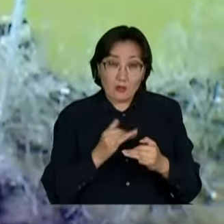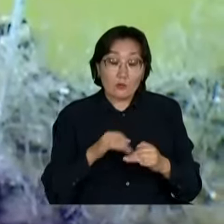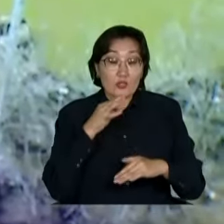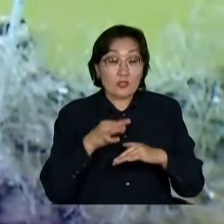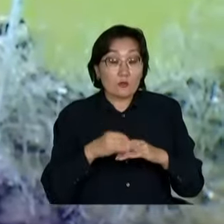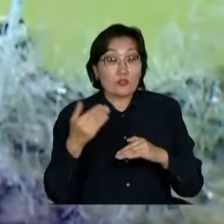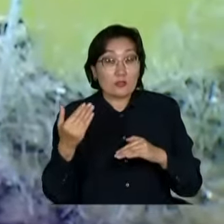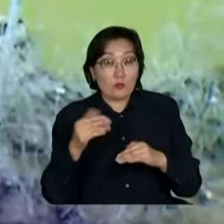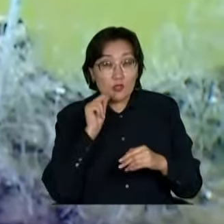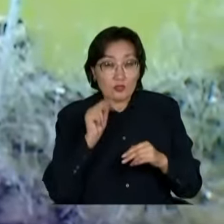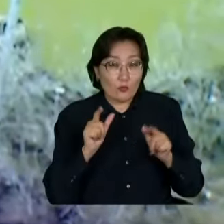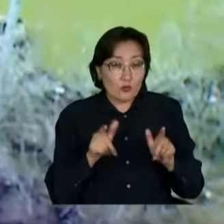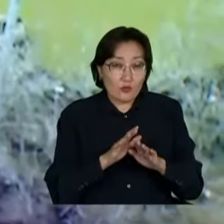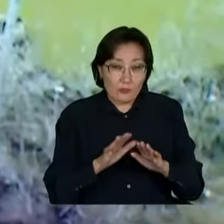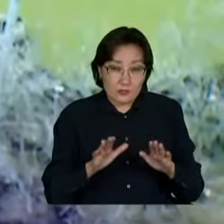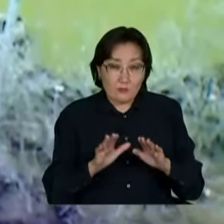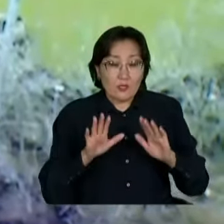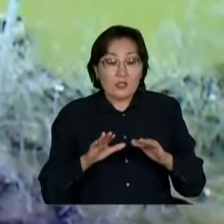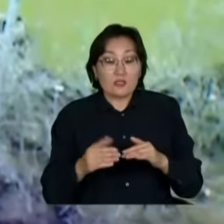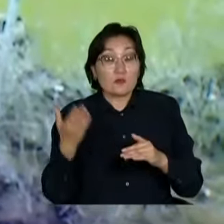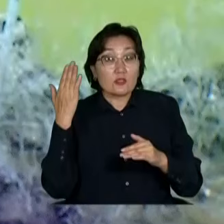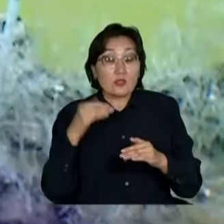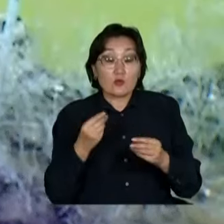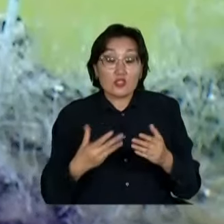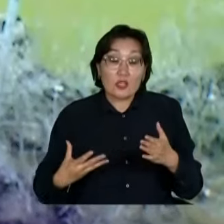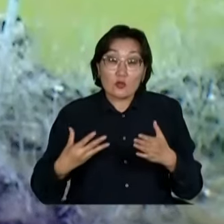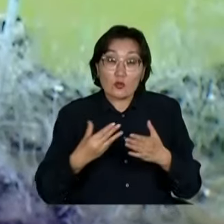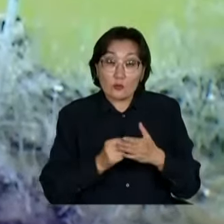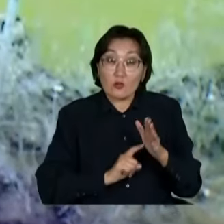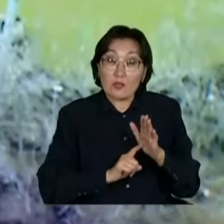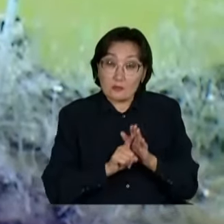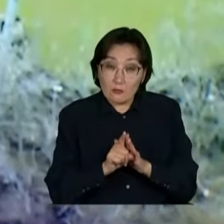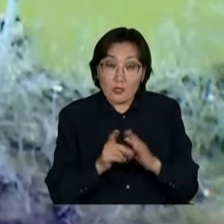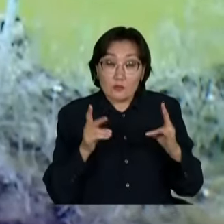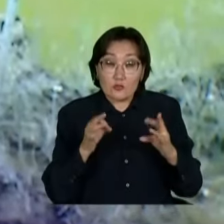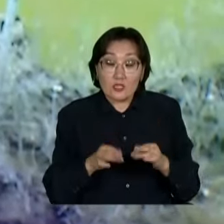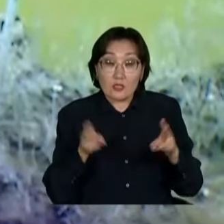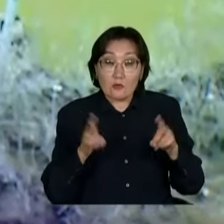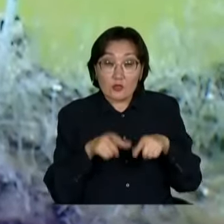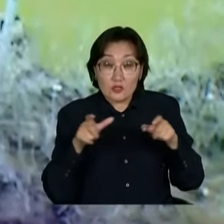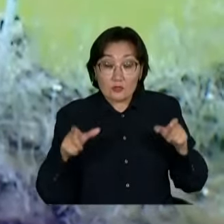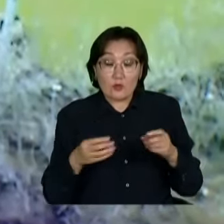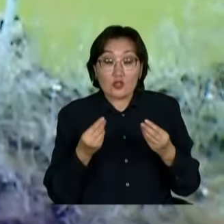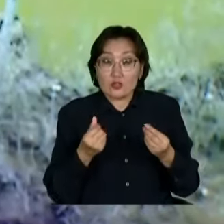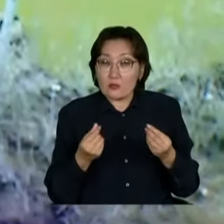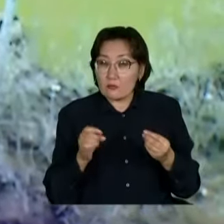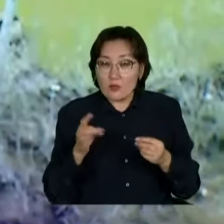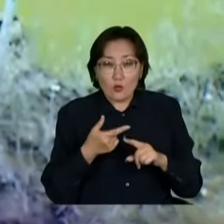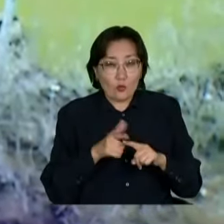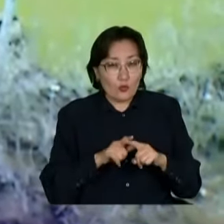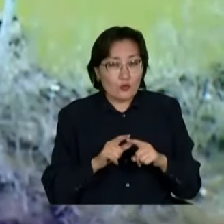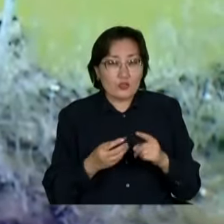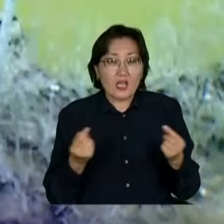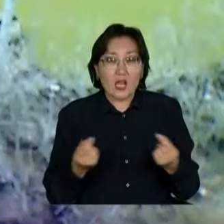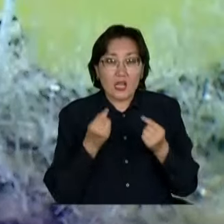жауапты тарап кінәні мойнына алмапты. Тек жақында ғана өтемақы төлеуге кіріскен. Алайда зардап шеккендер қаражат мөлшері шығынды